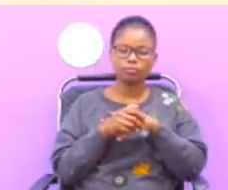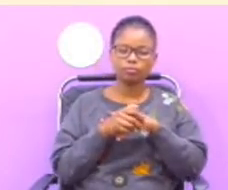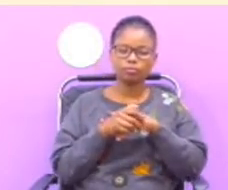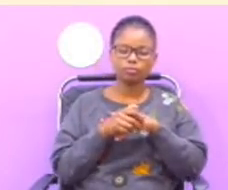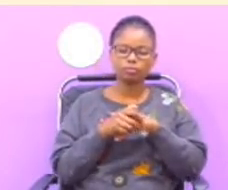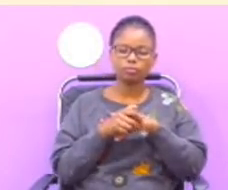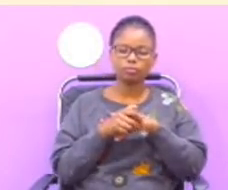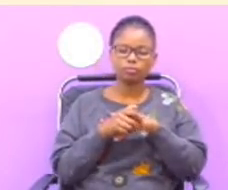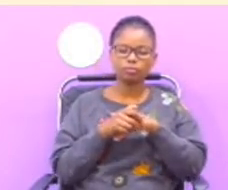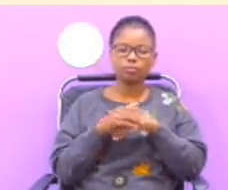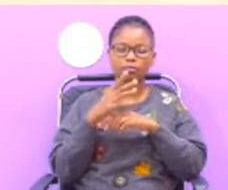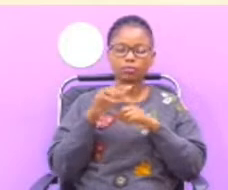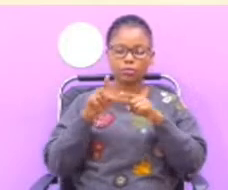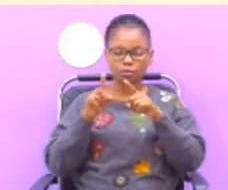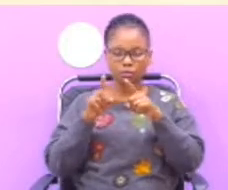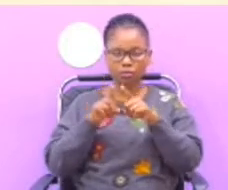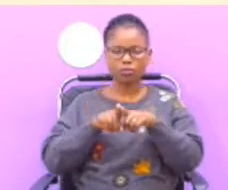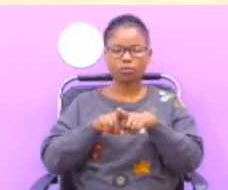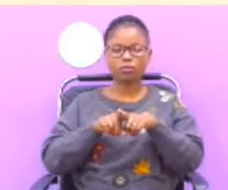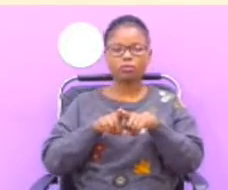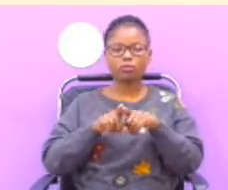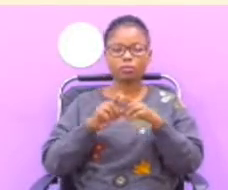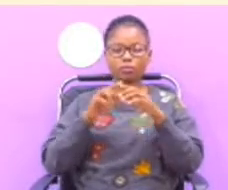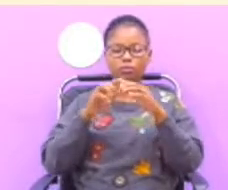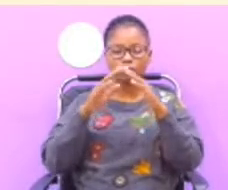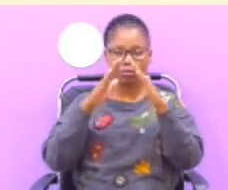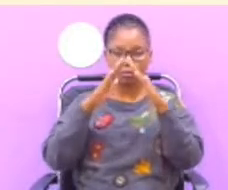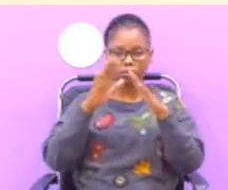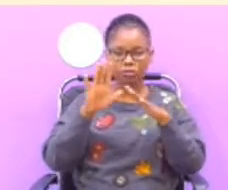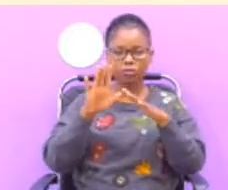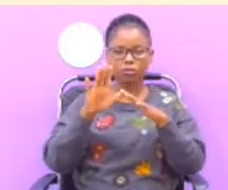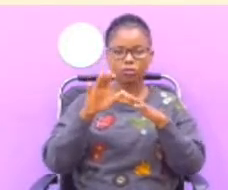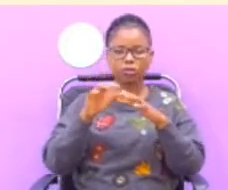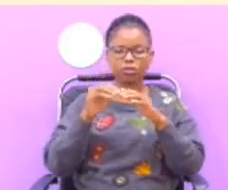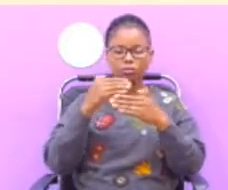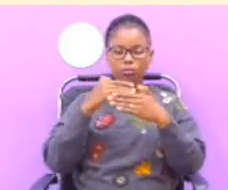Ona ũngĩkorwo nyũmba yaku ũmĩakĩte underground.